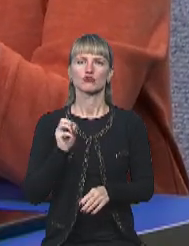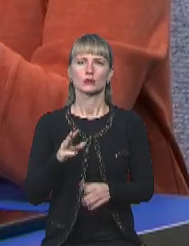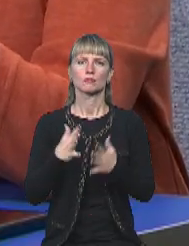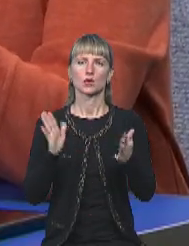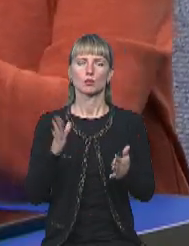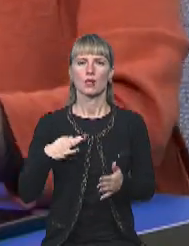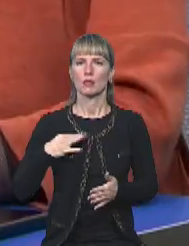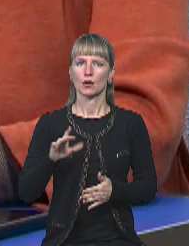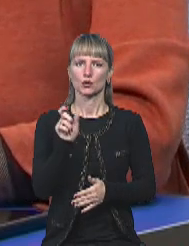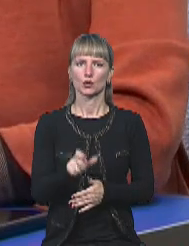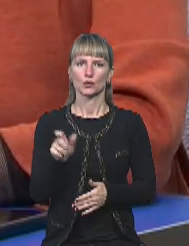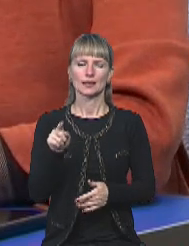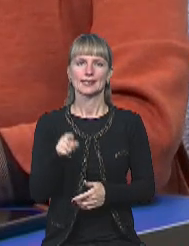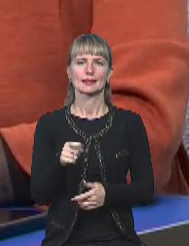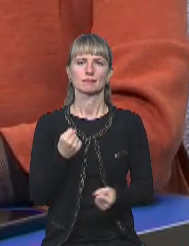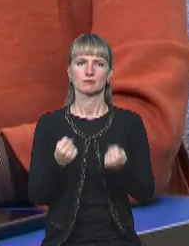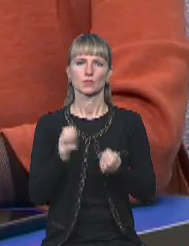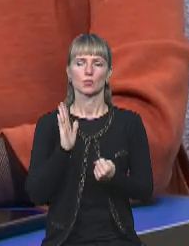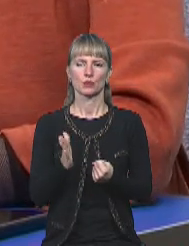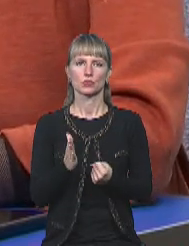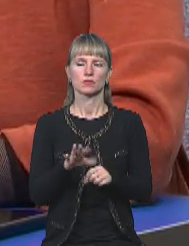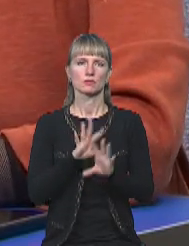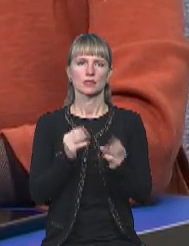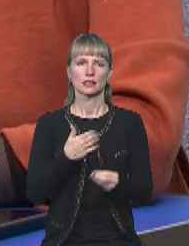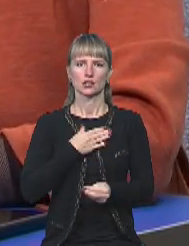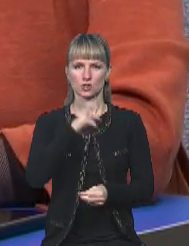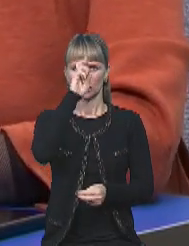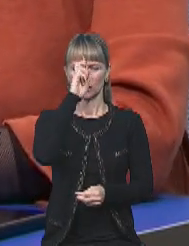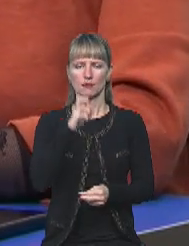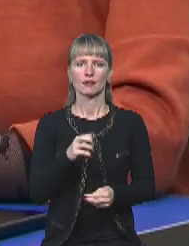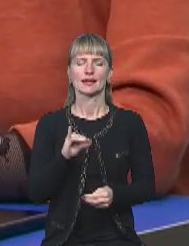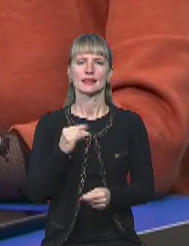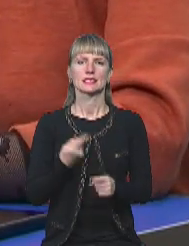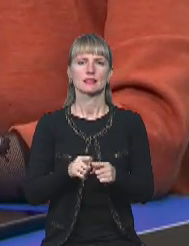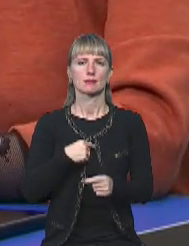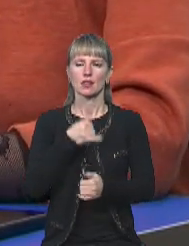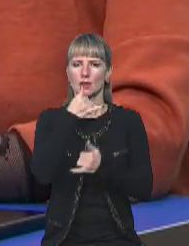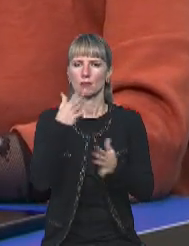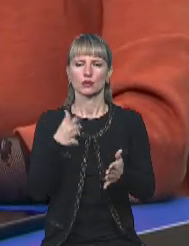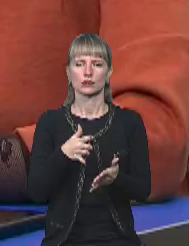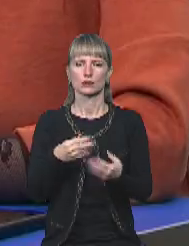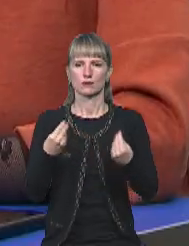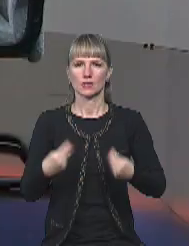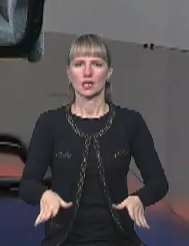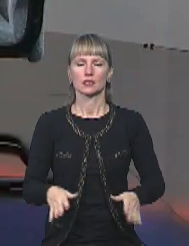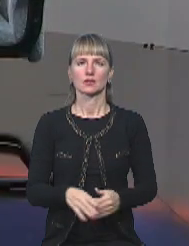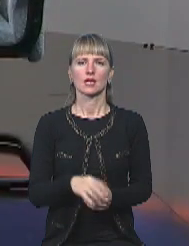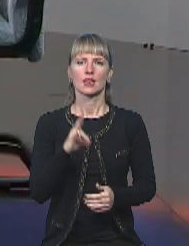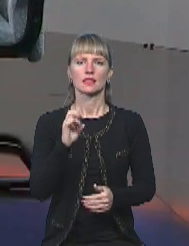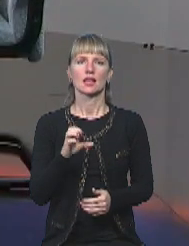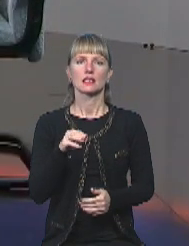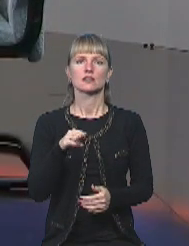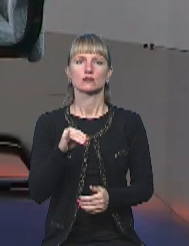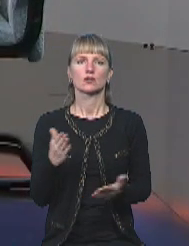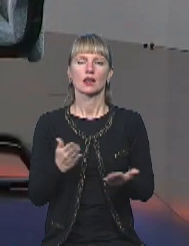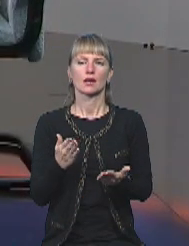буде небайдужих людей, тим міцніша буде взагалі наша держава. І це ми не можемо втратити. Настю, об які нюанси це